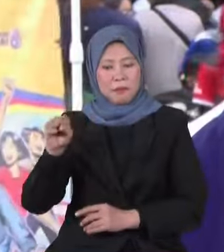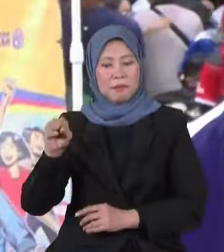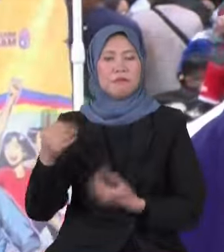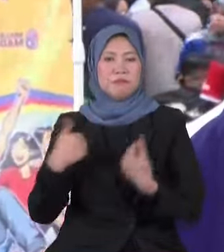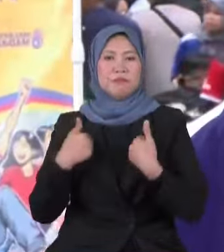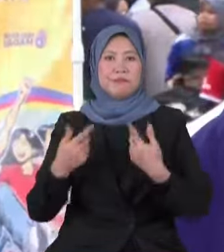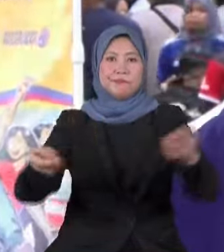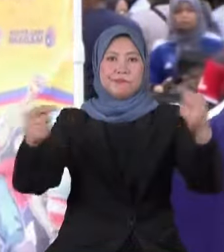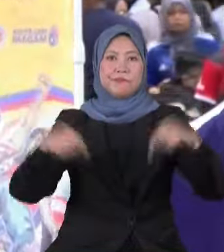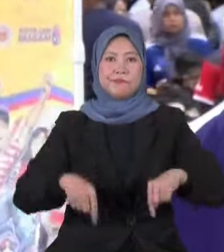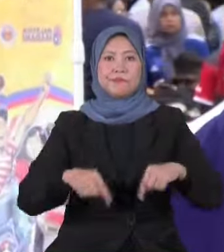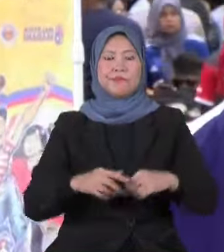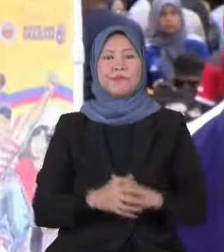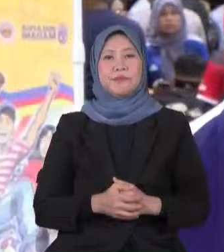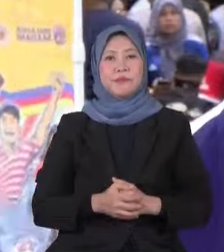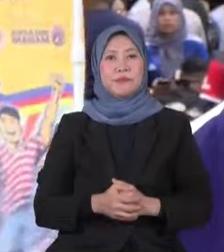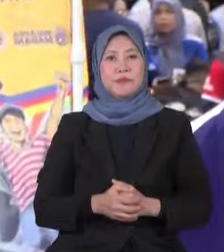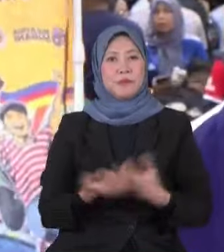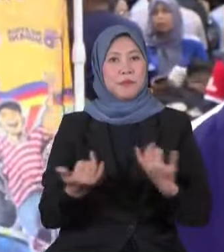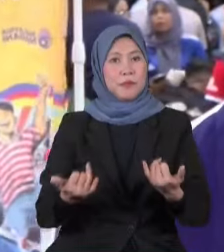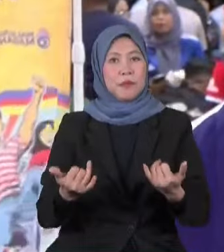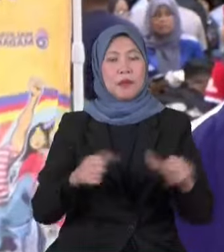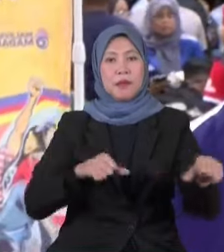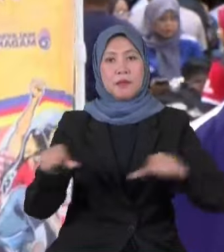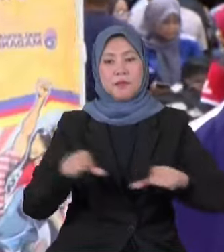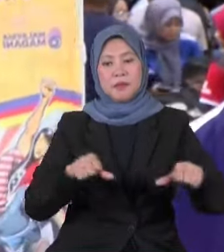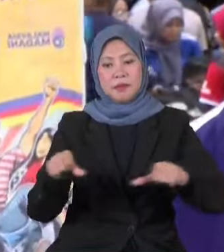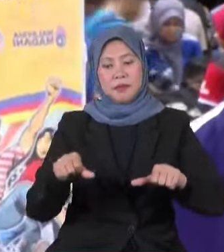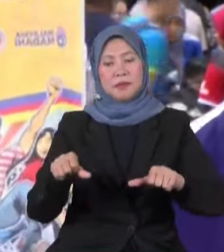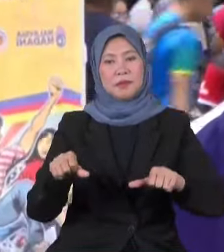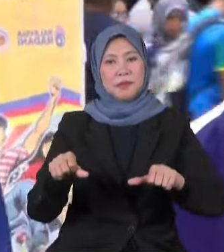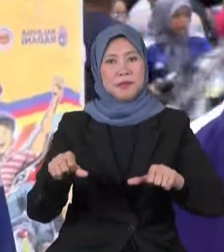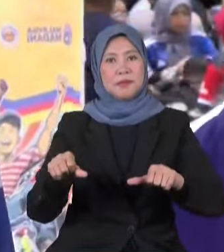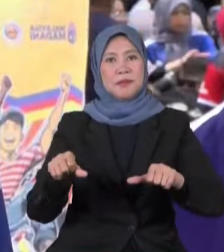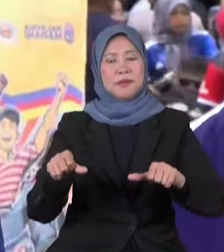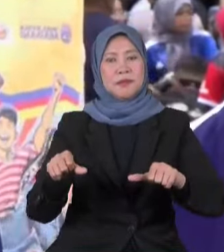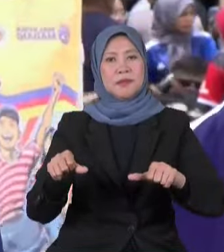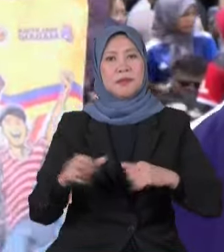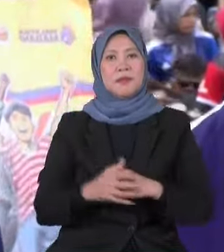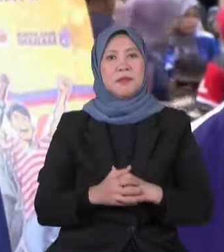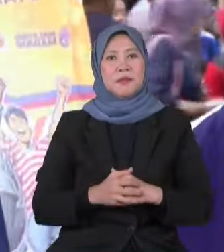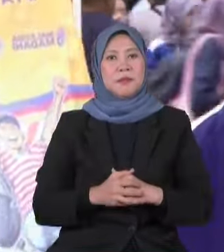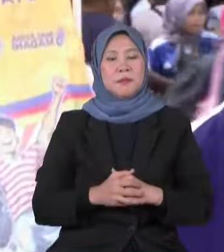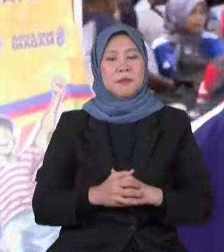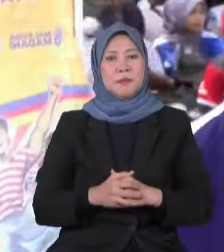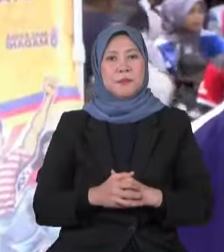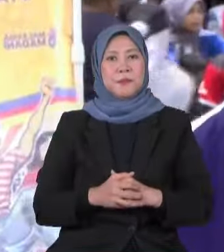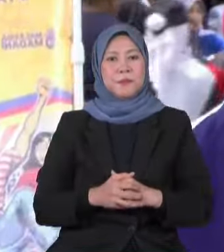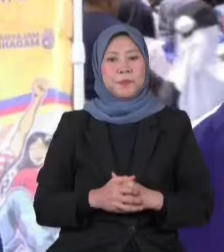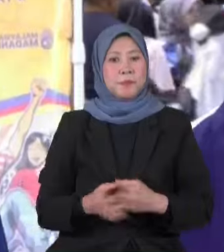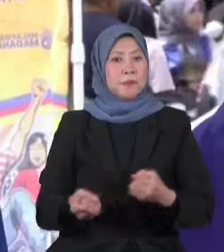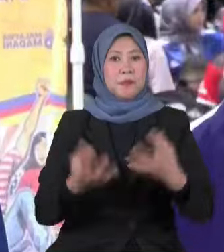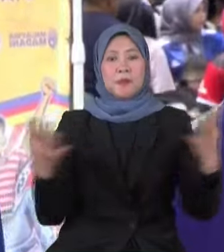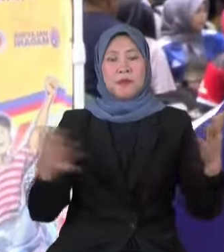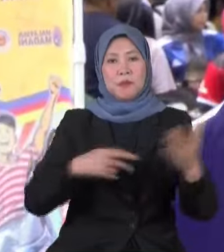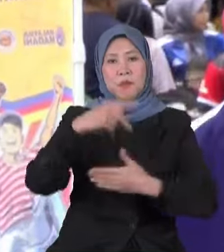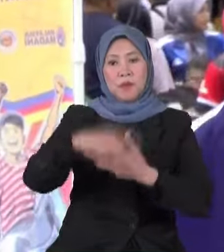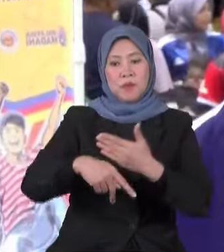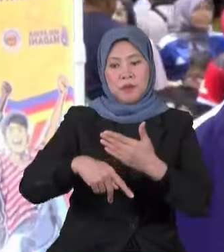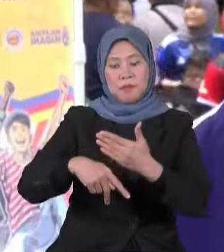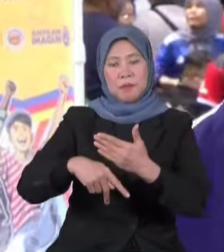yang dijalankan. So selain aktiviti yang kata rekreasi dan sebagainya, kita tidak lupakan kata segmen kerohanian dan